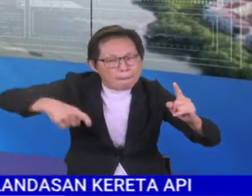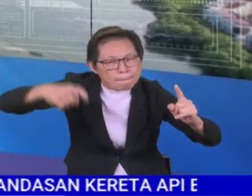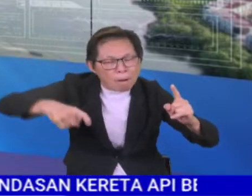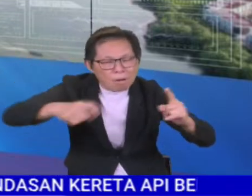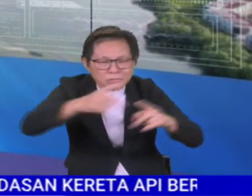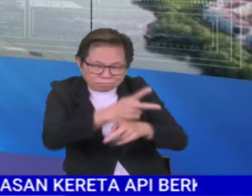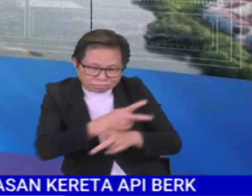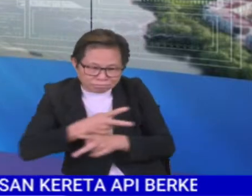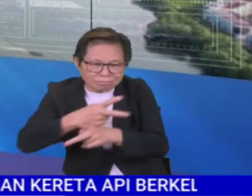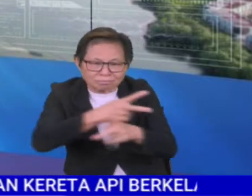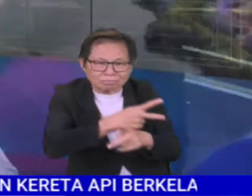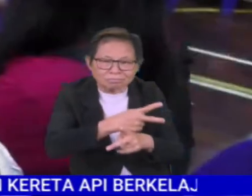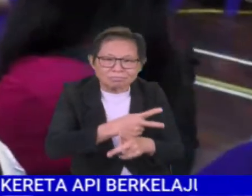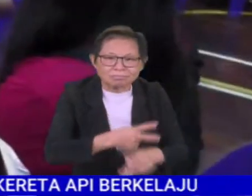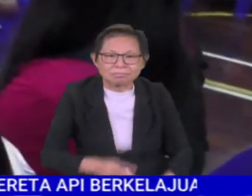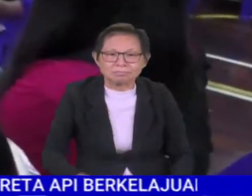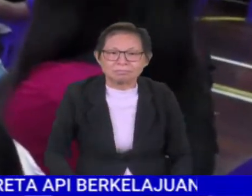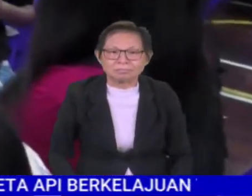dipelihara